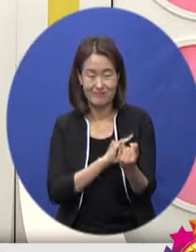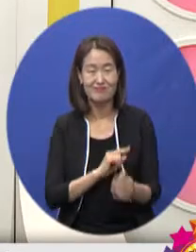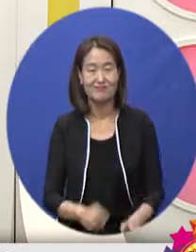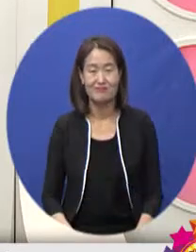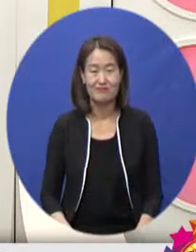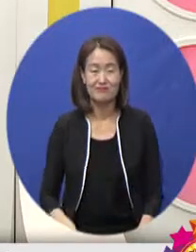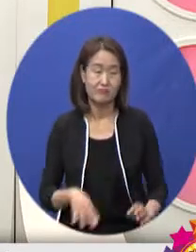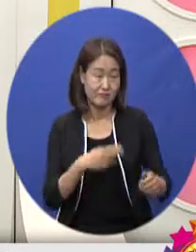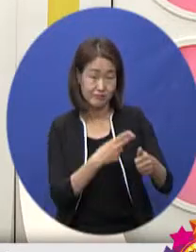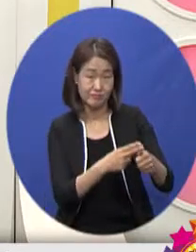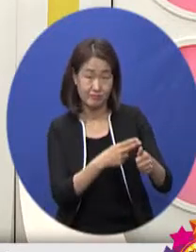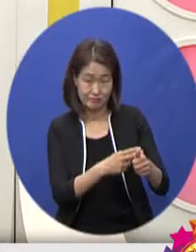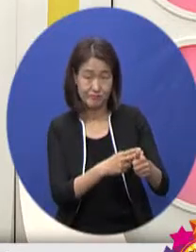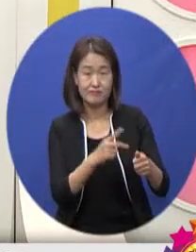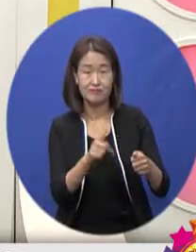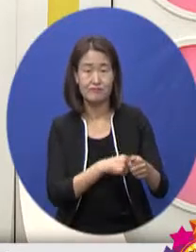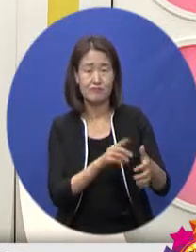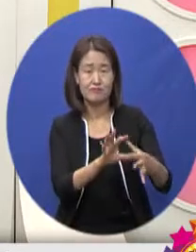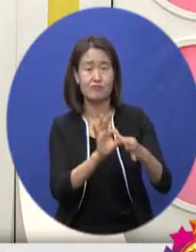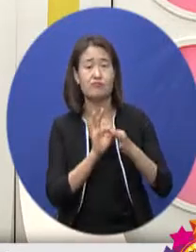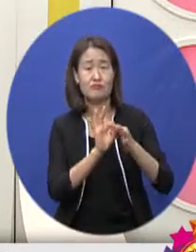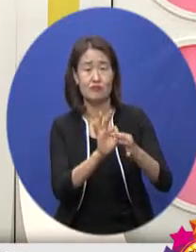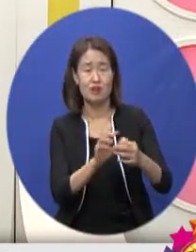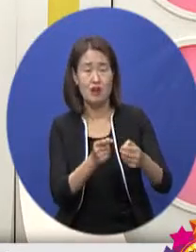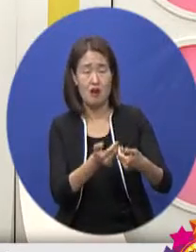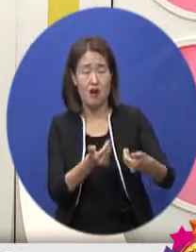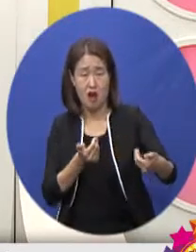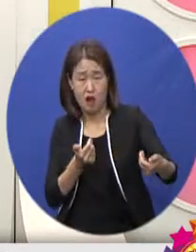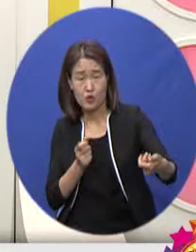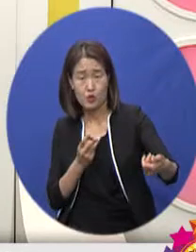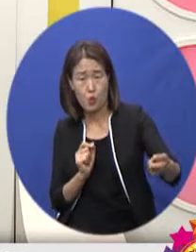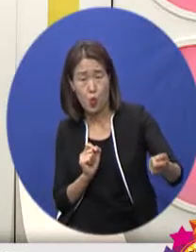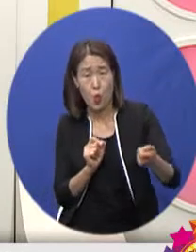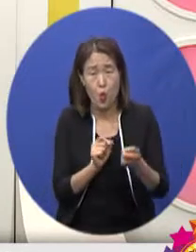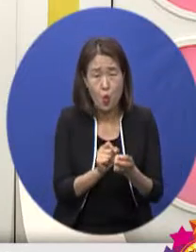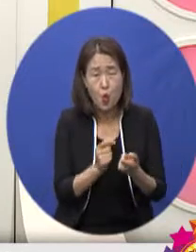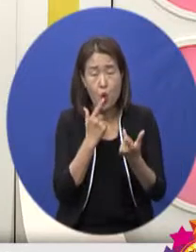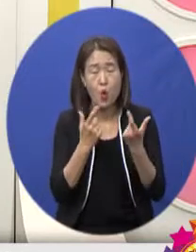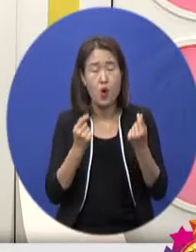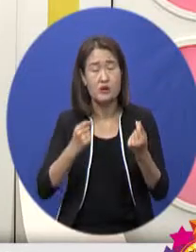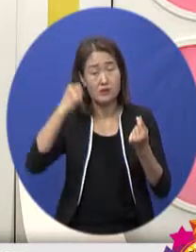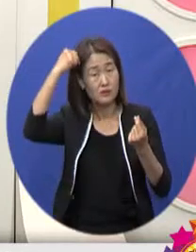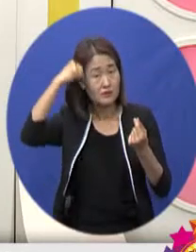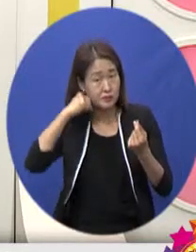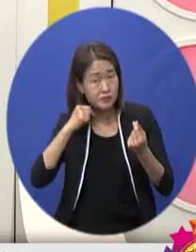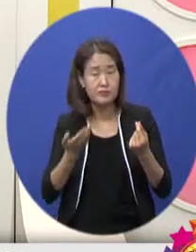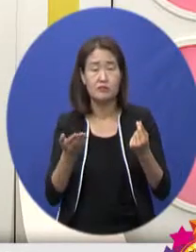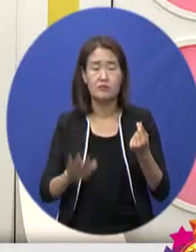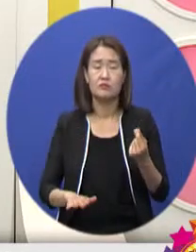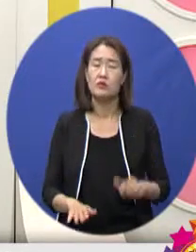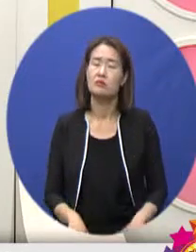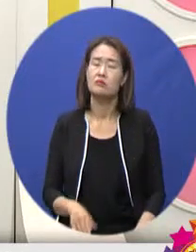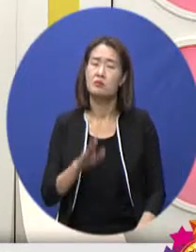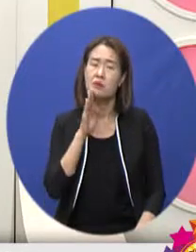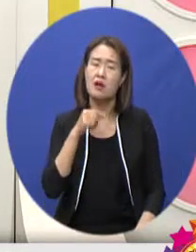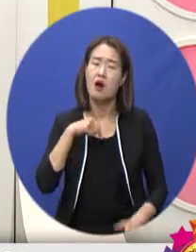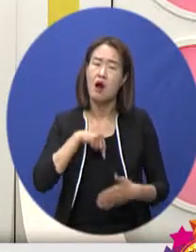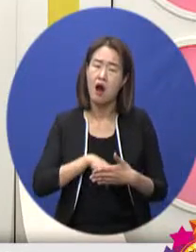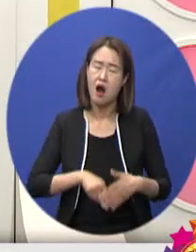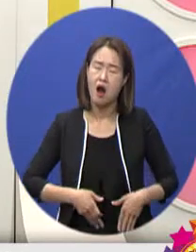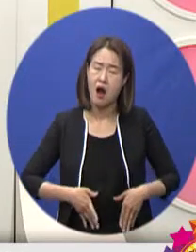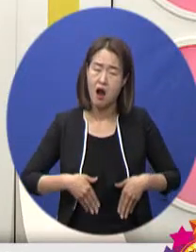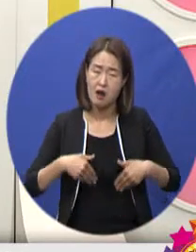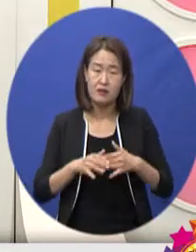이렇게 스승님하고의 관계가 참 멀면 멀고 엄청 가까운 스승님인데 정말 가슴이